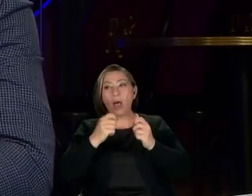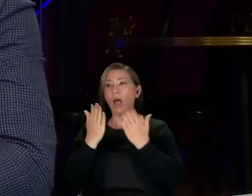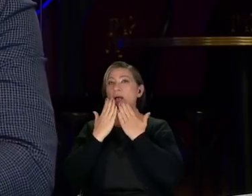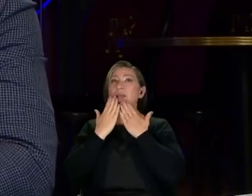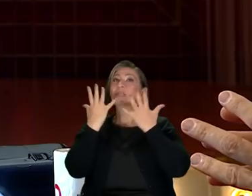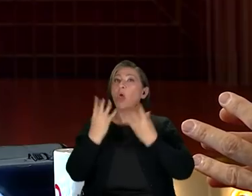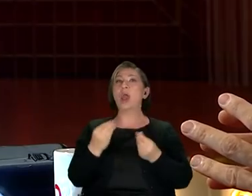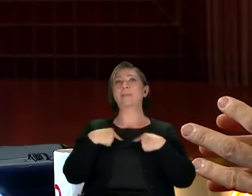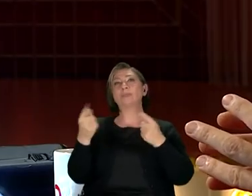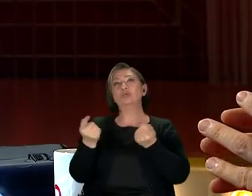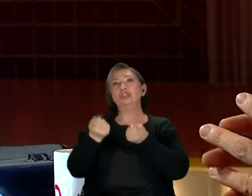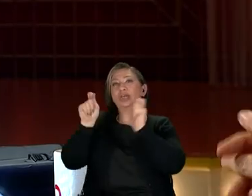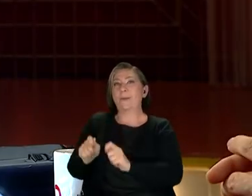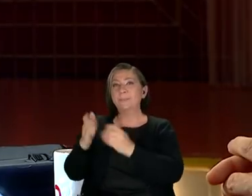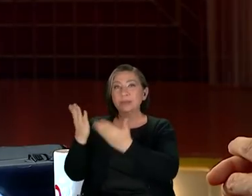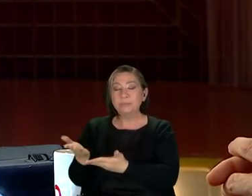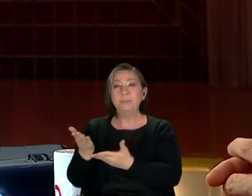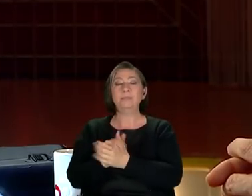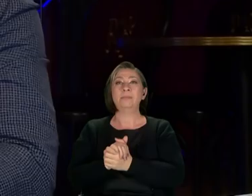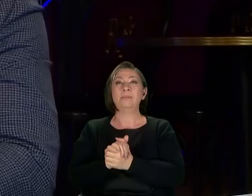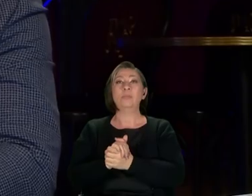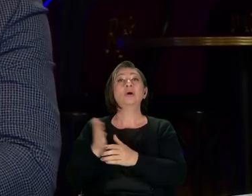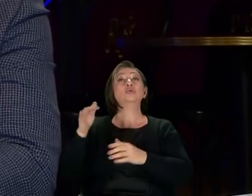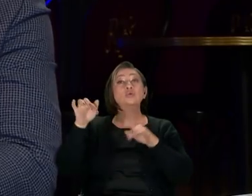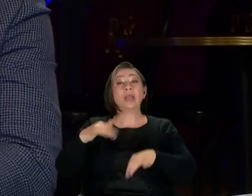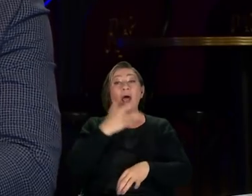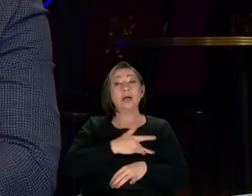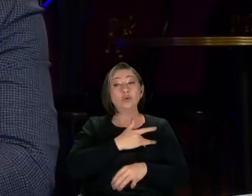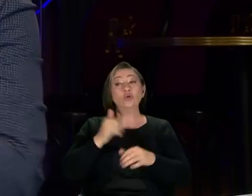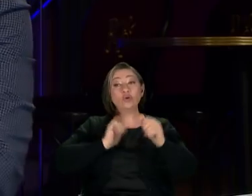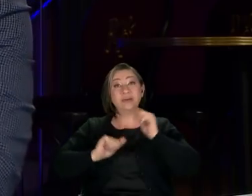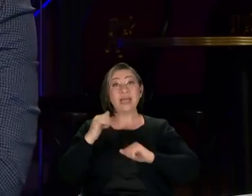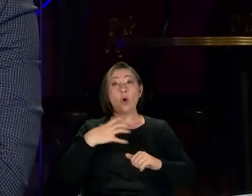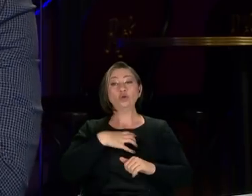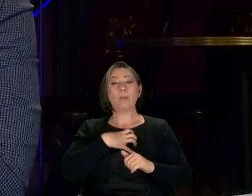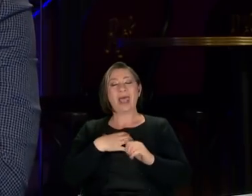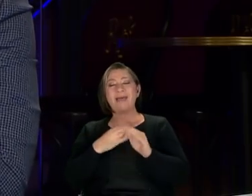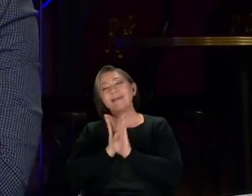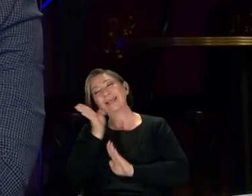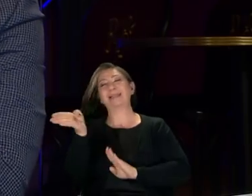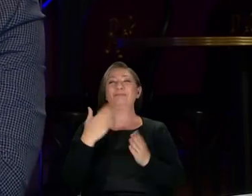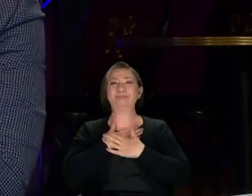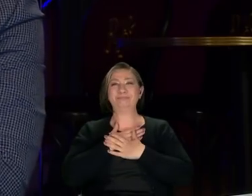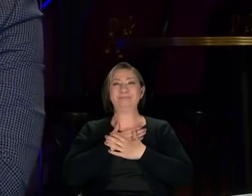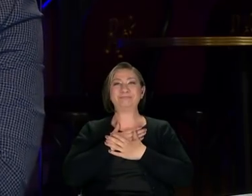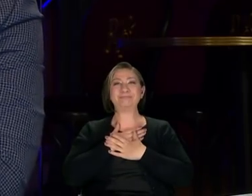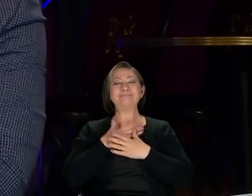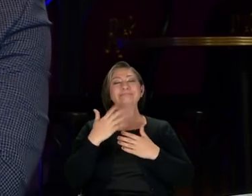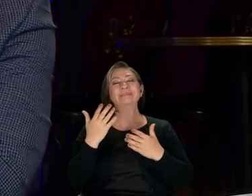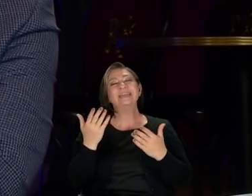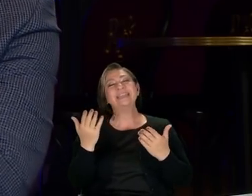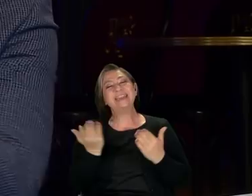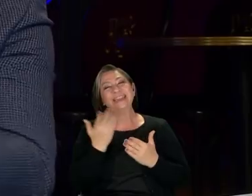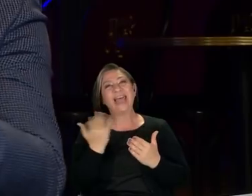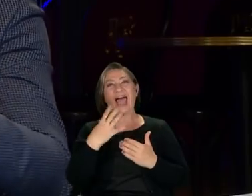rolüyle işin içerisinde bulunduk. Şu anda da Anadolu Üniversitesi'nde aslında özüme döndüm. Ha. Yani daha